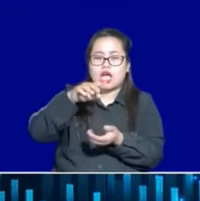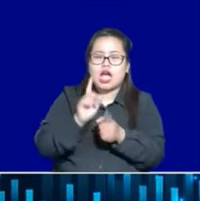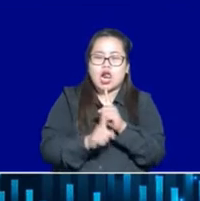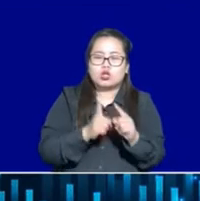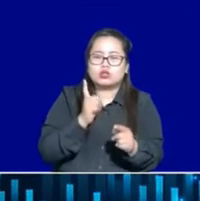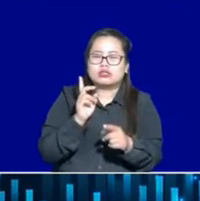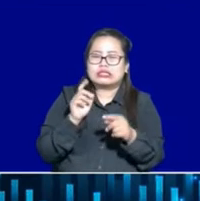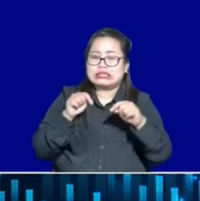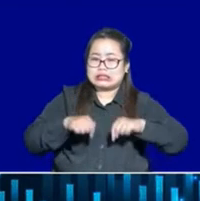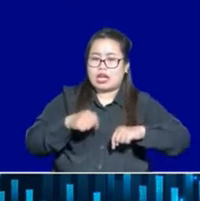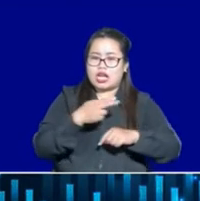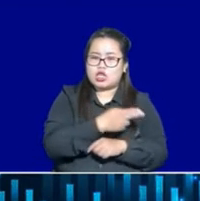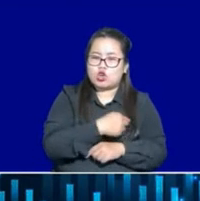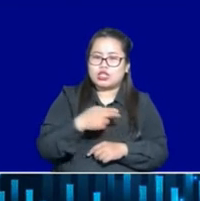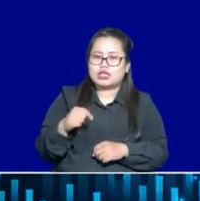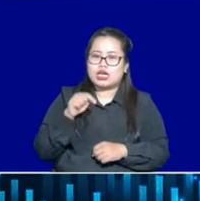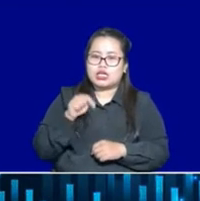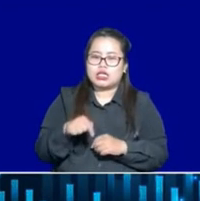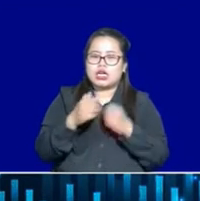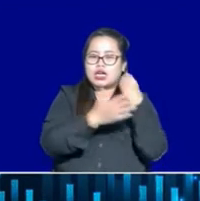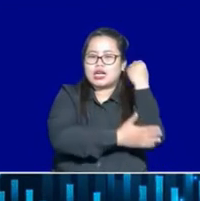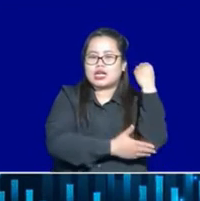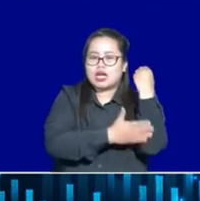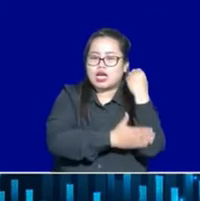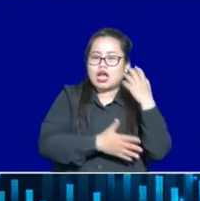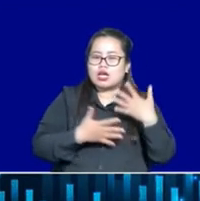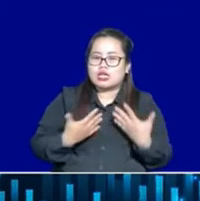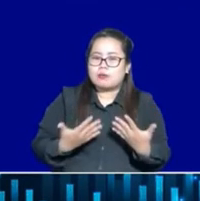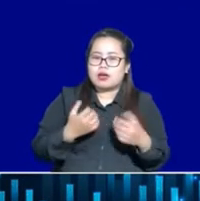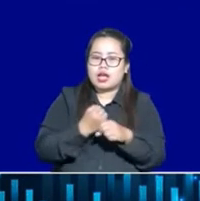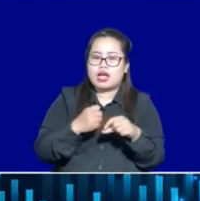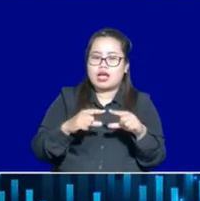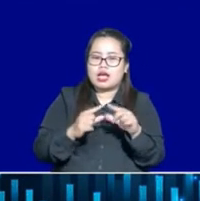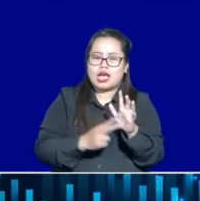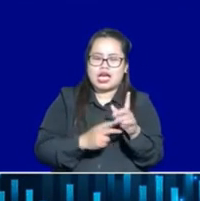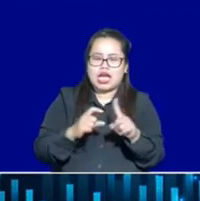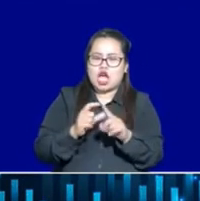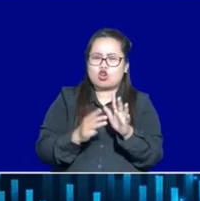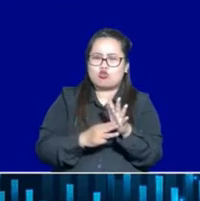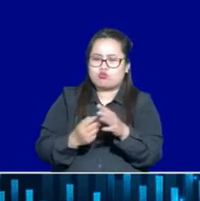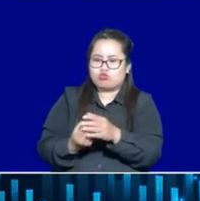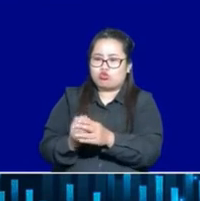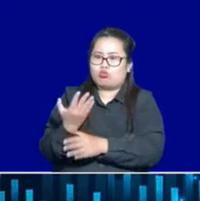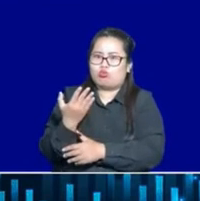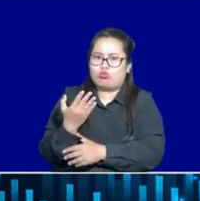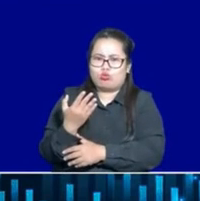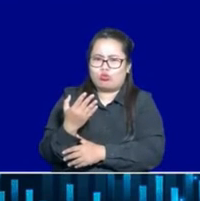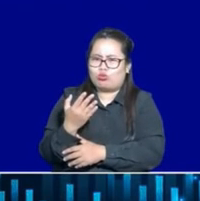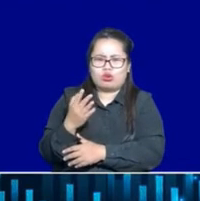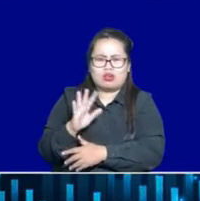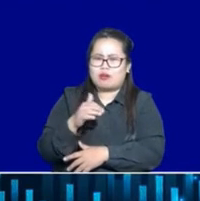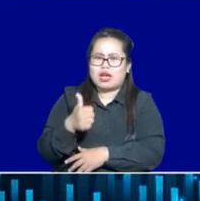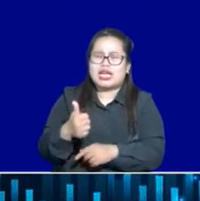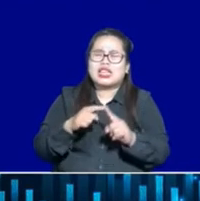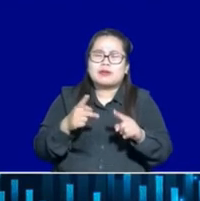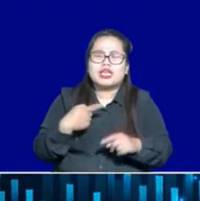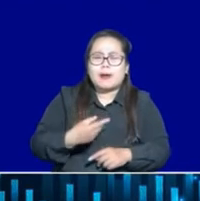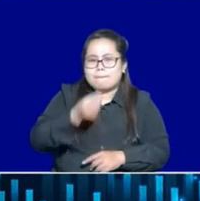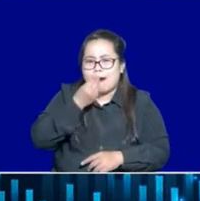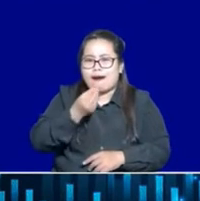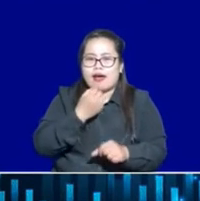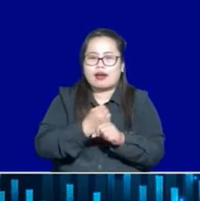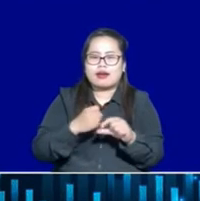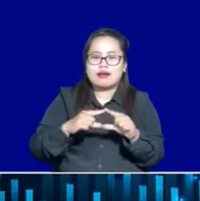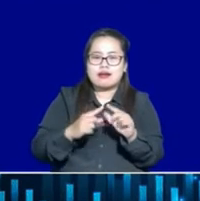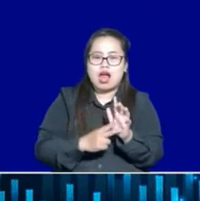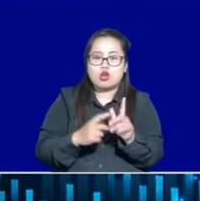salah satu negara yang di mana gandum tidak bisa tumbuh dengan baik, tapi kita pemakan gandum. Dalam